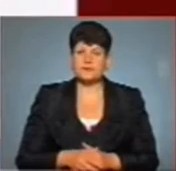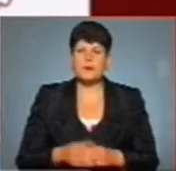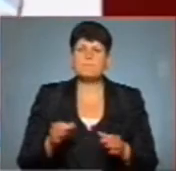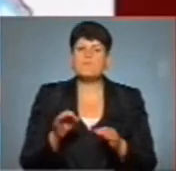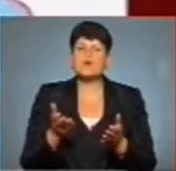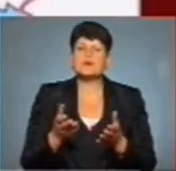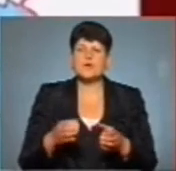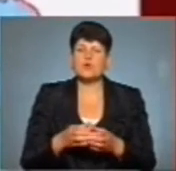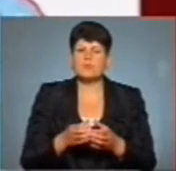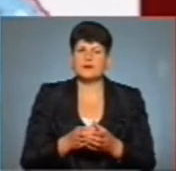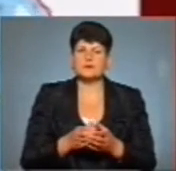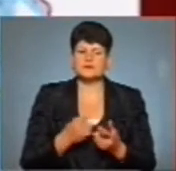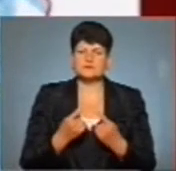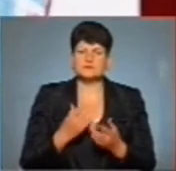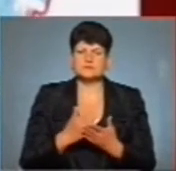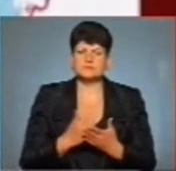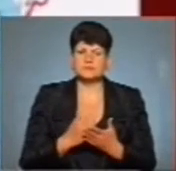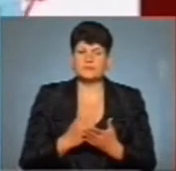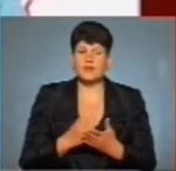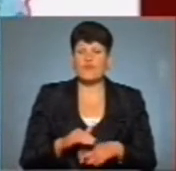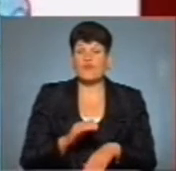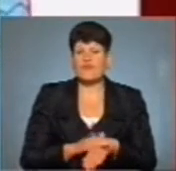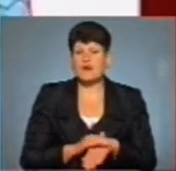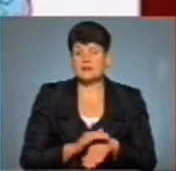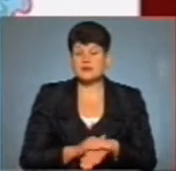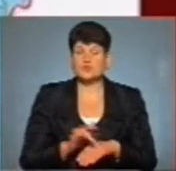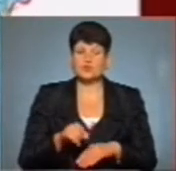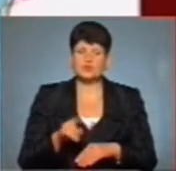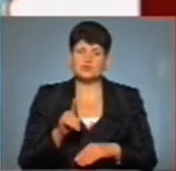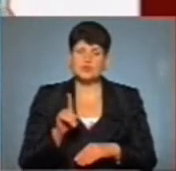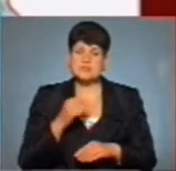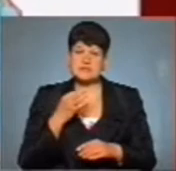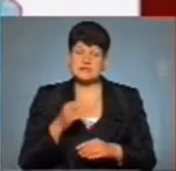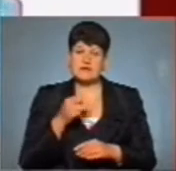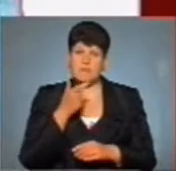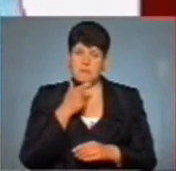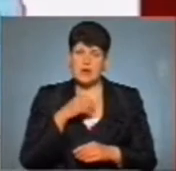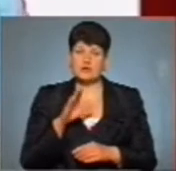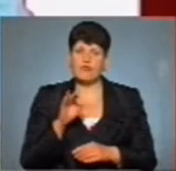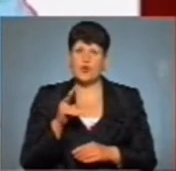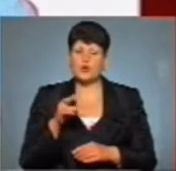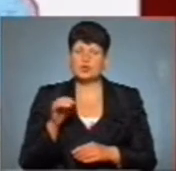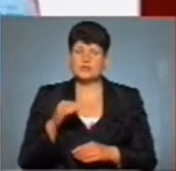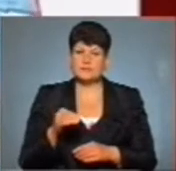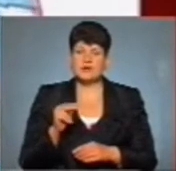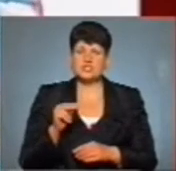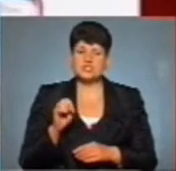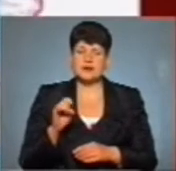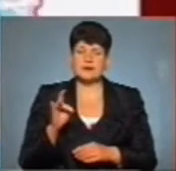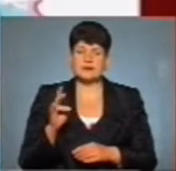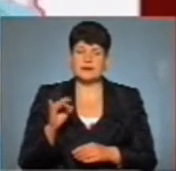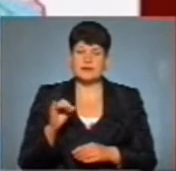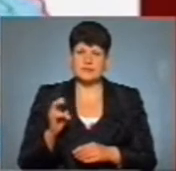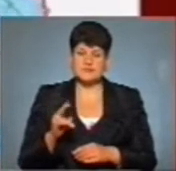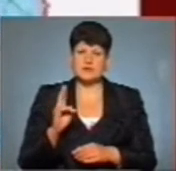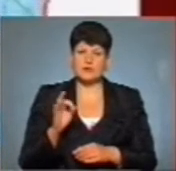громади йдеться, що вони доєднаються до інших? Ну, фактично, те, що сказав пан Володимир, Черниховецька, Колонинська громада війдуть